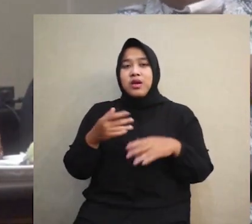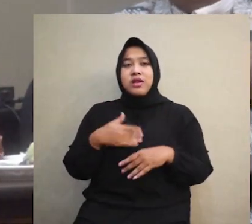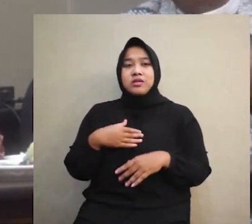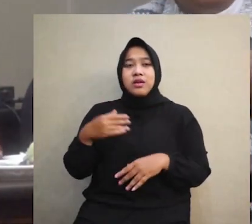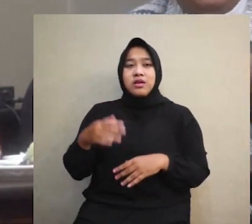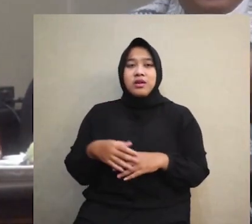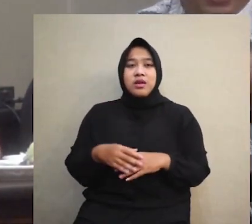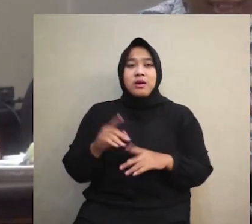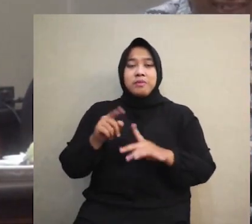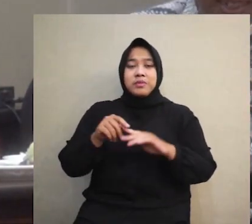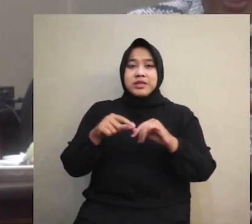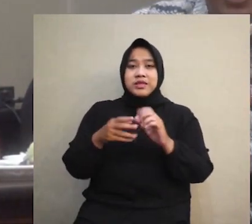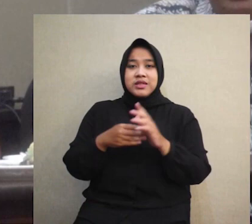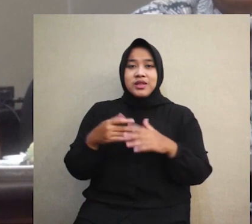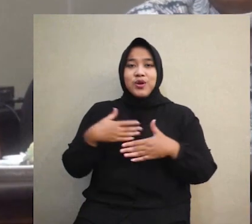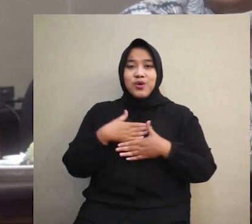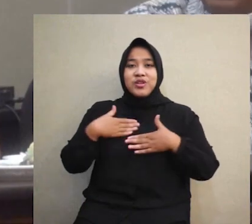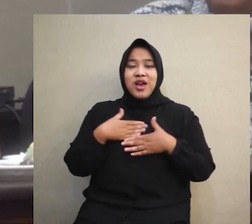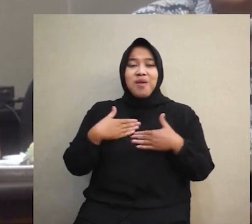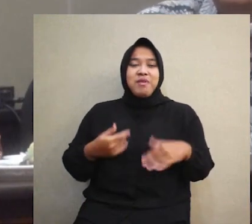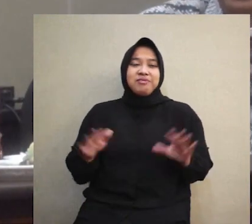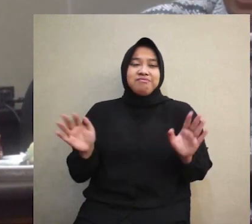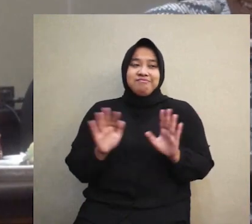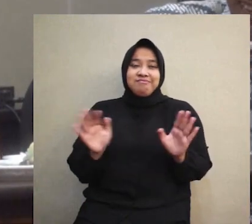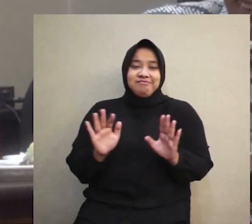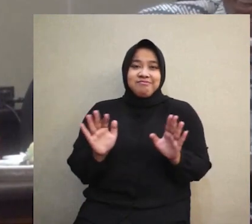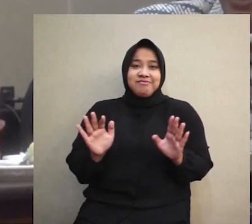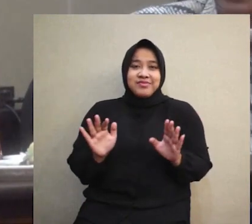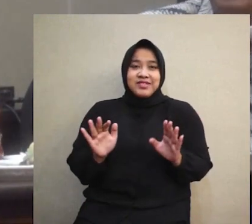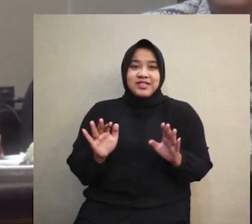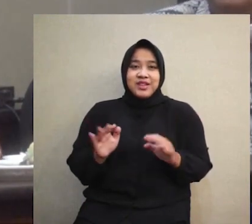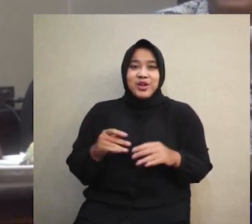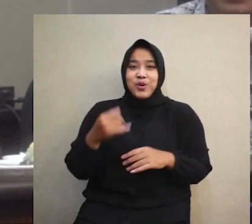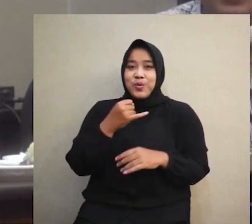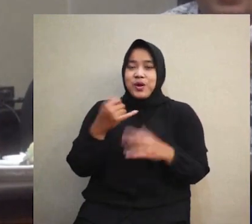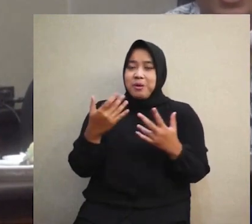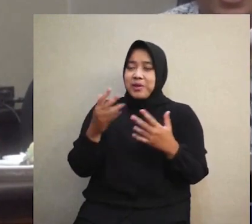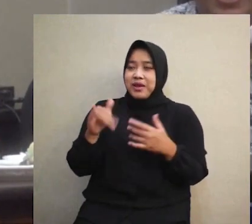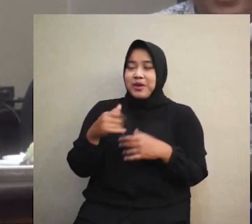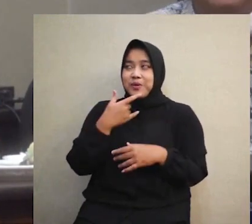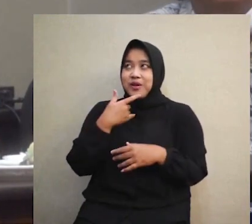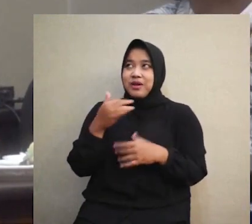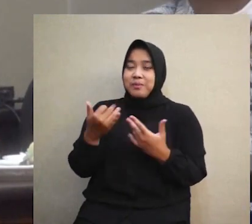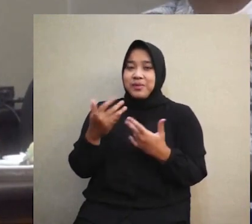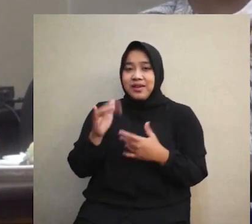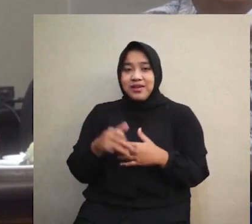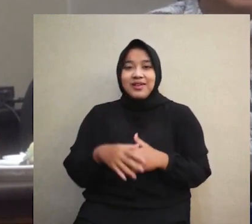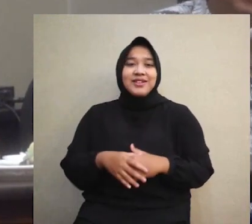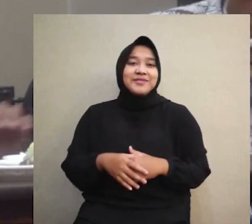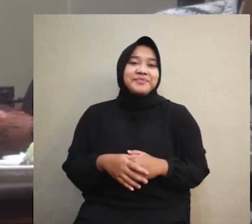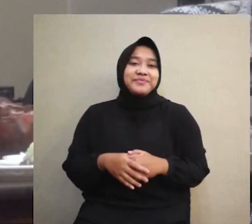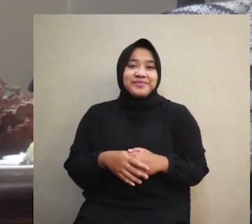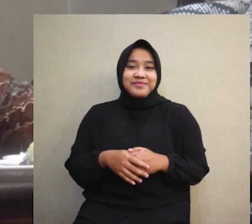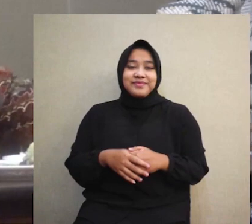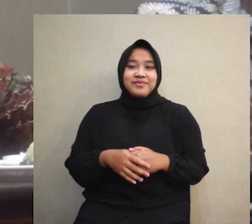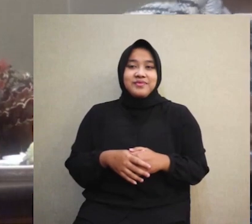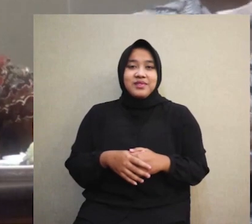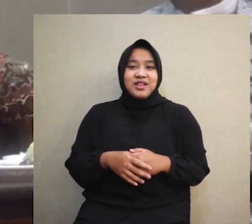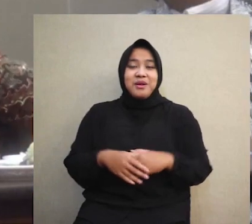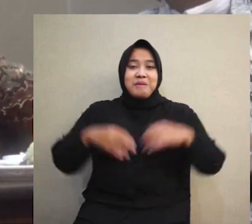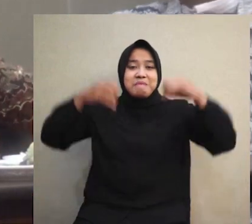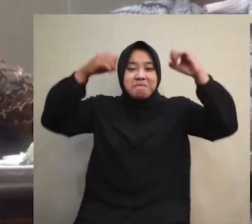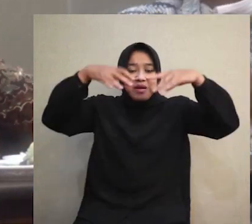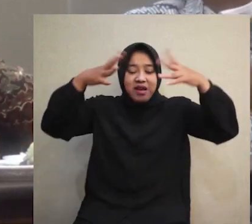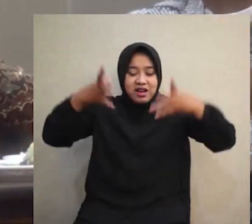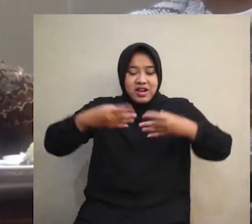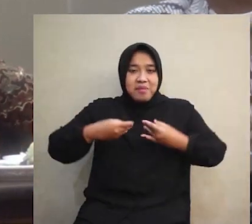pesantren jadi nggak nyaman kalau begitu terlalu reman-reman gitu kurang gimana gitu ya berkahnya nggak dapet